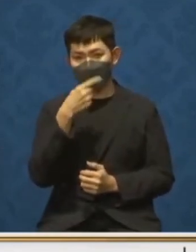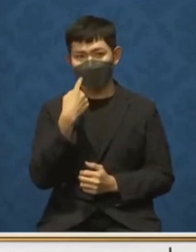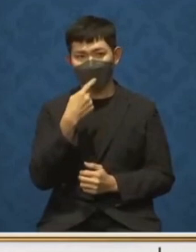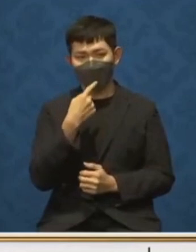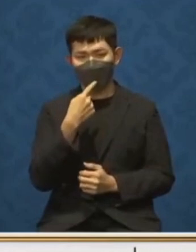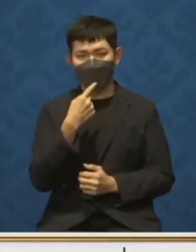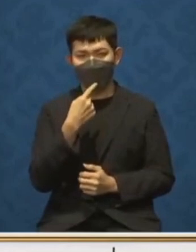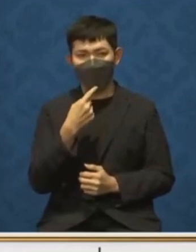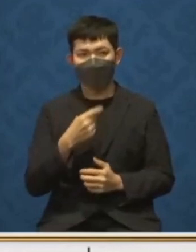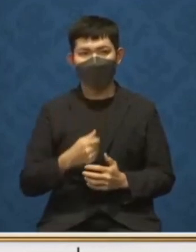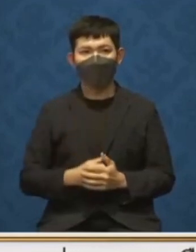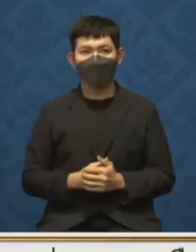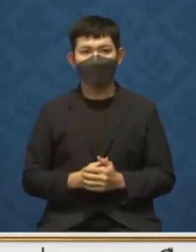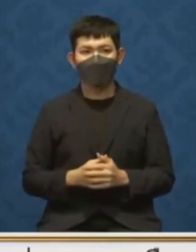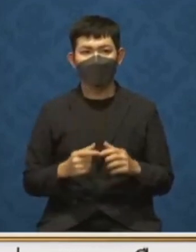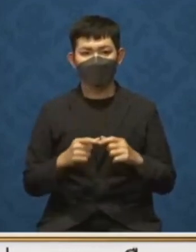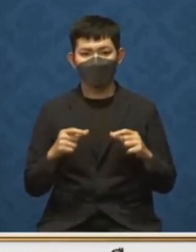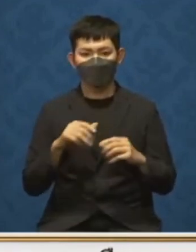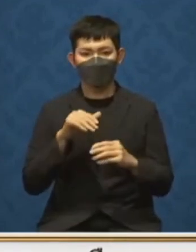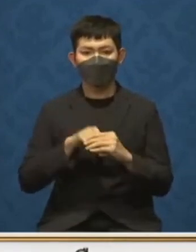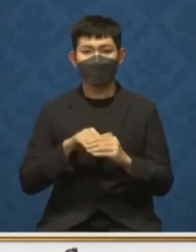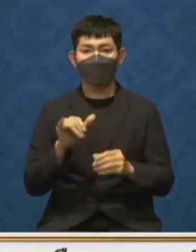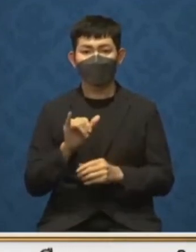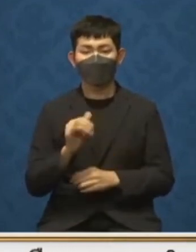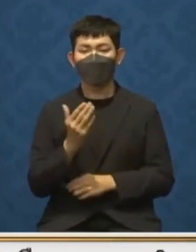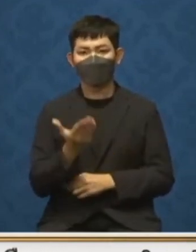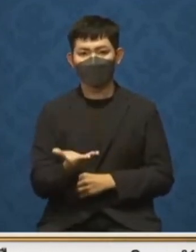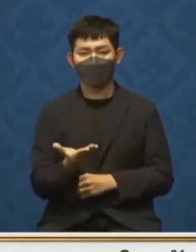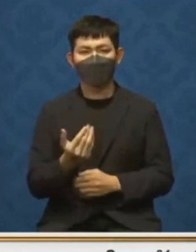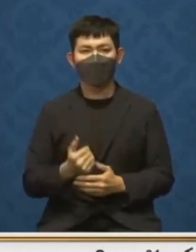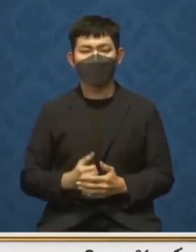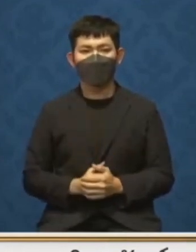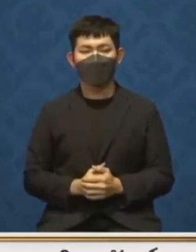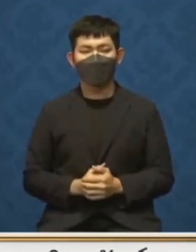ธิ์แสดงตนครับเชิญครับ